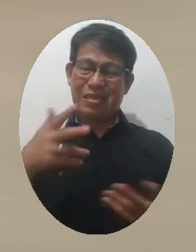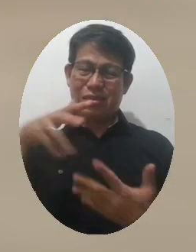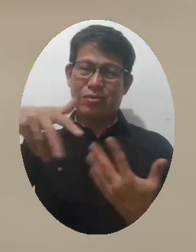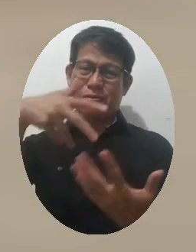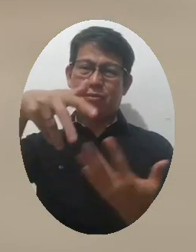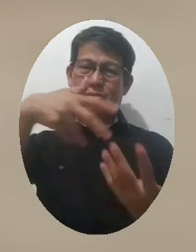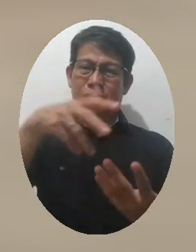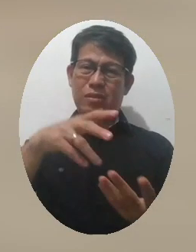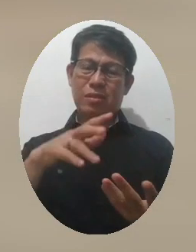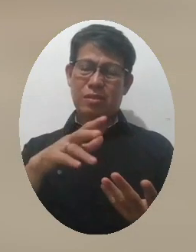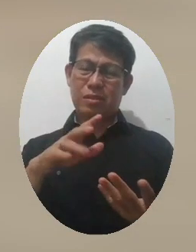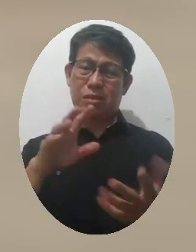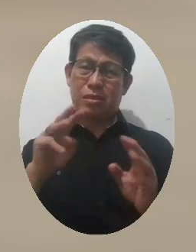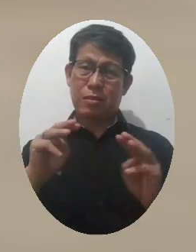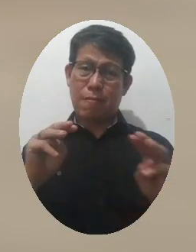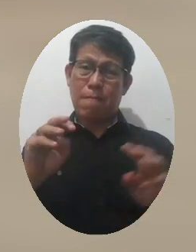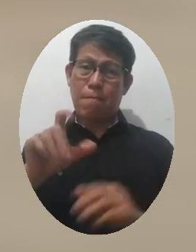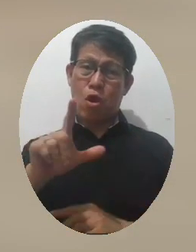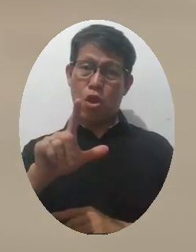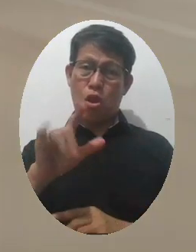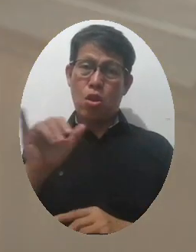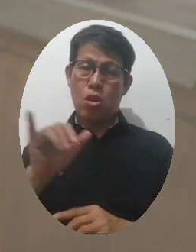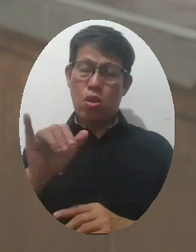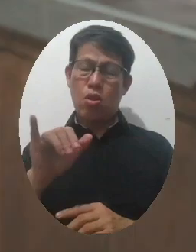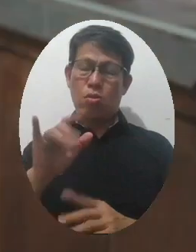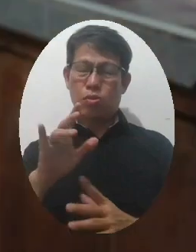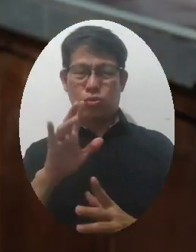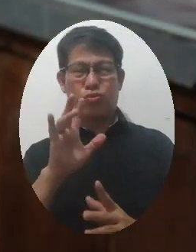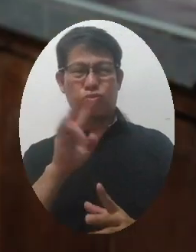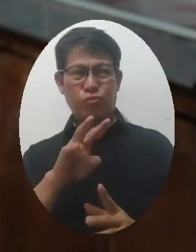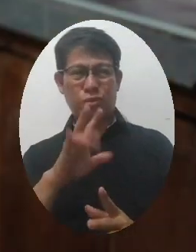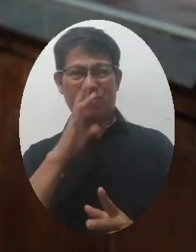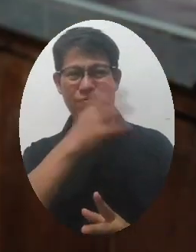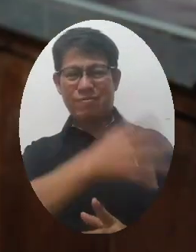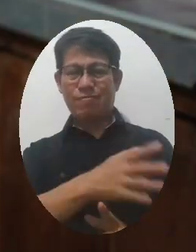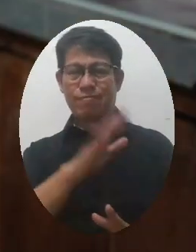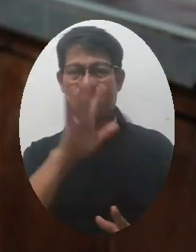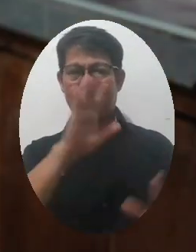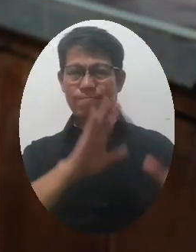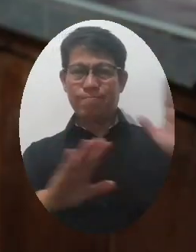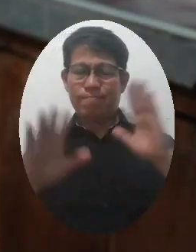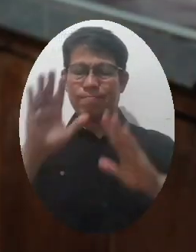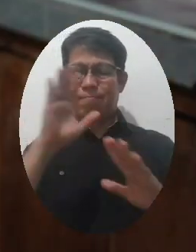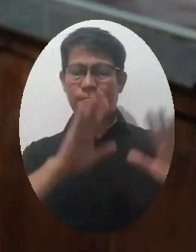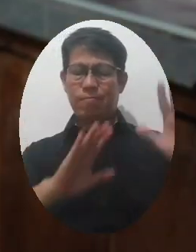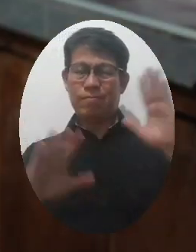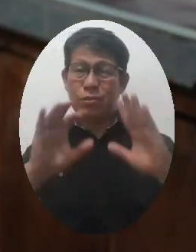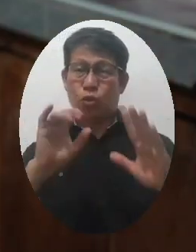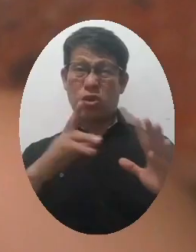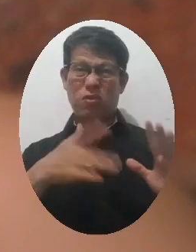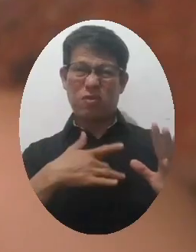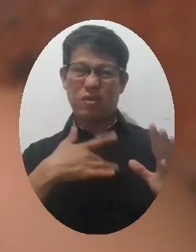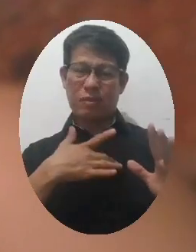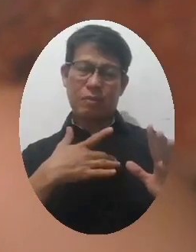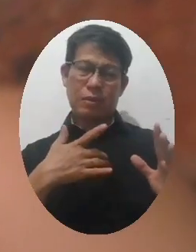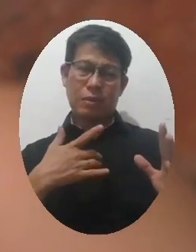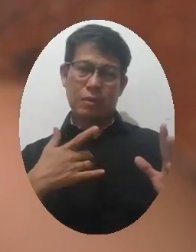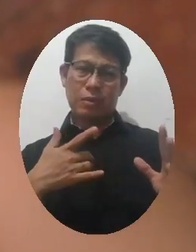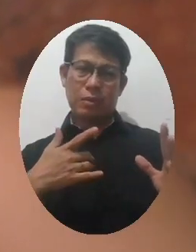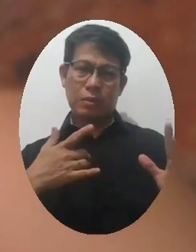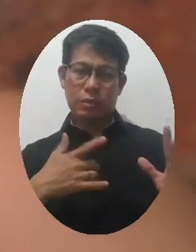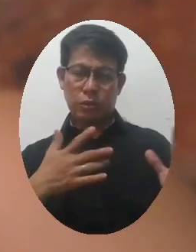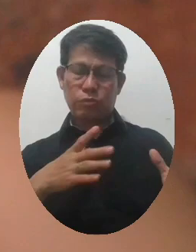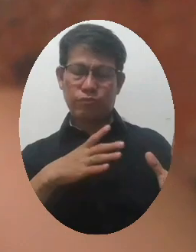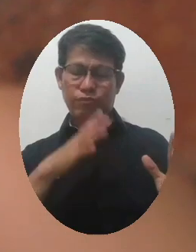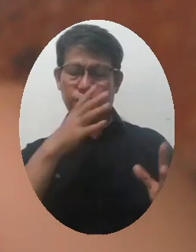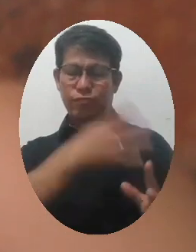Namamasyal naman po. Pinapasyal po namin sila sa mall para kahit papano naibsan yung sakit na